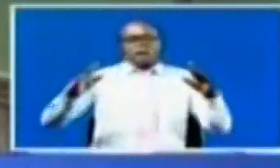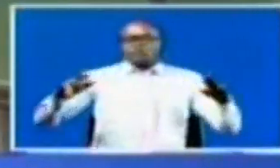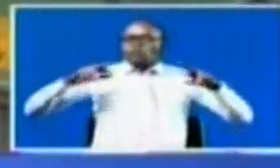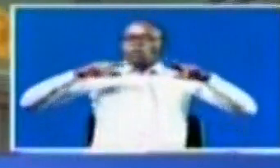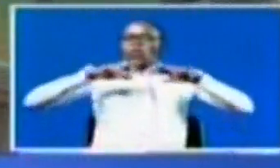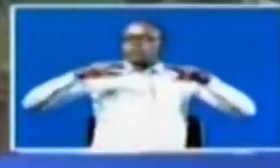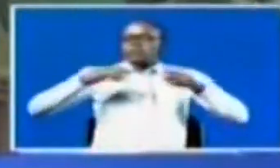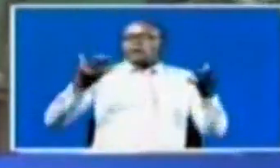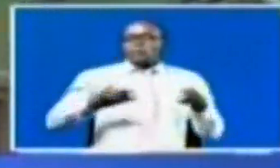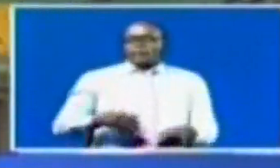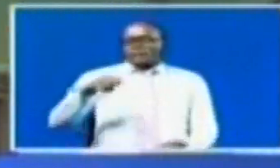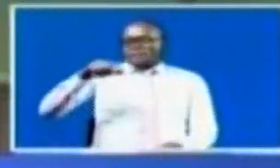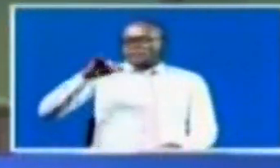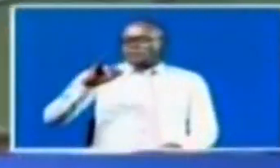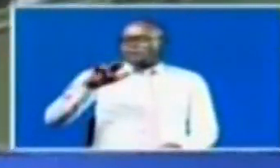la Gigiri.